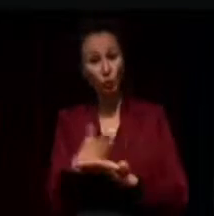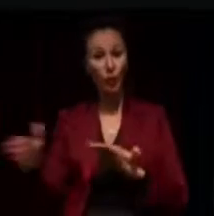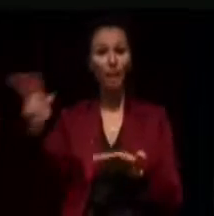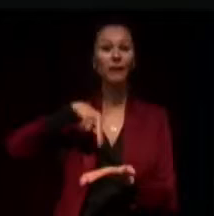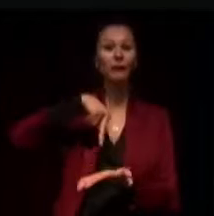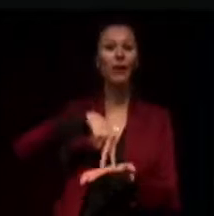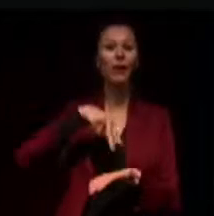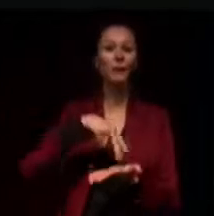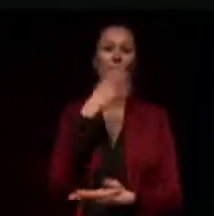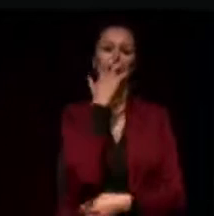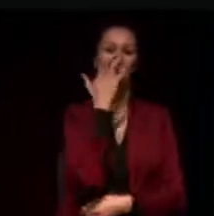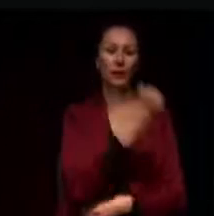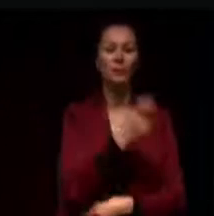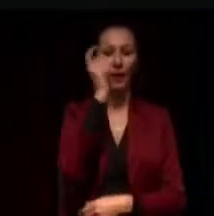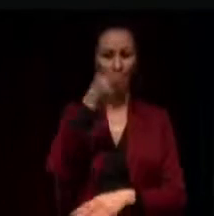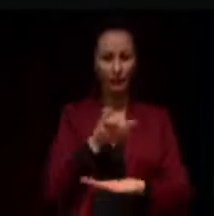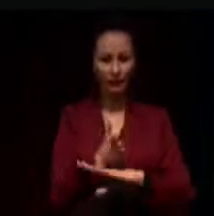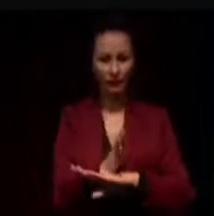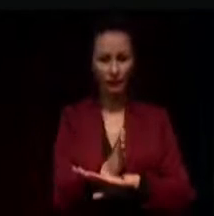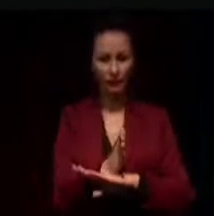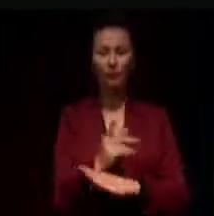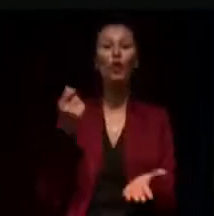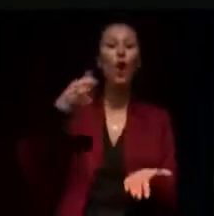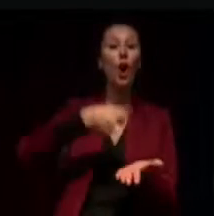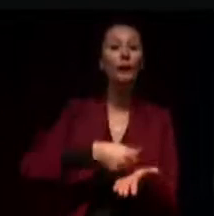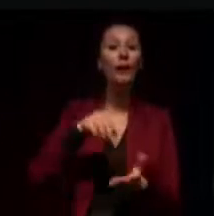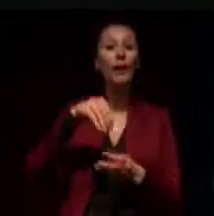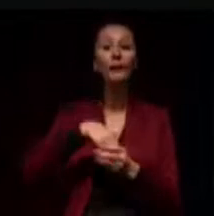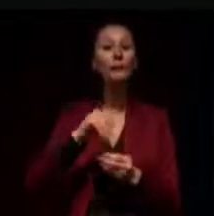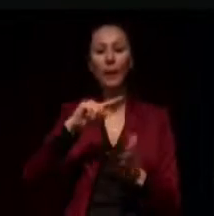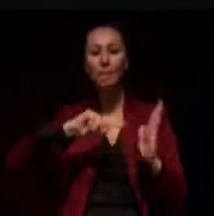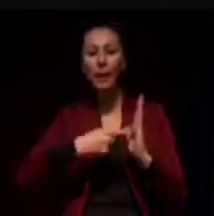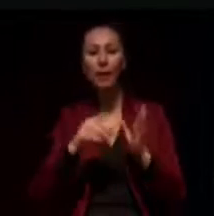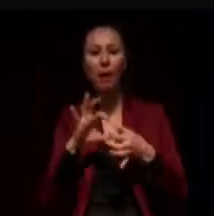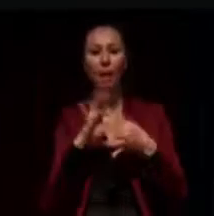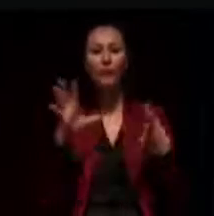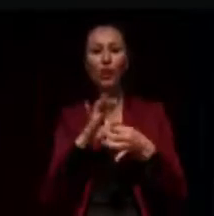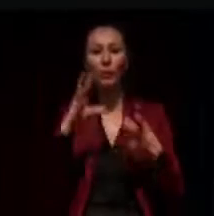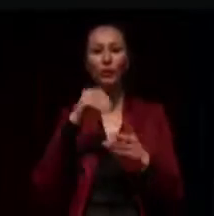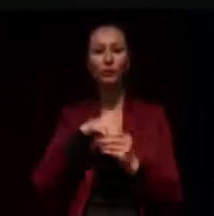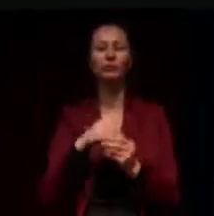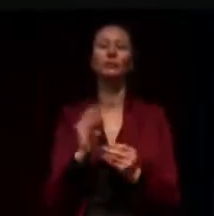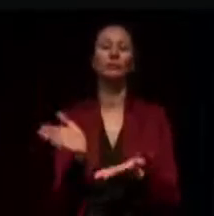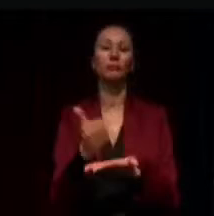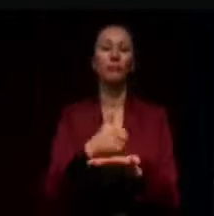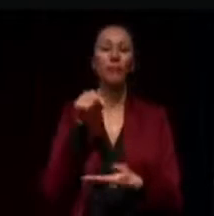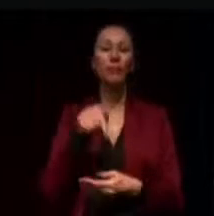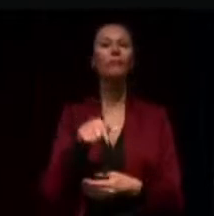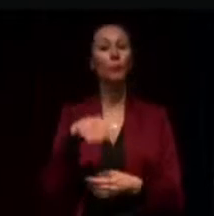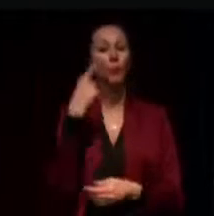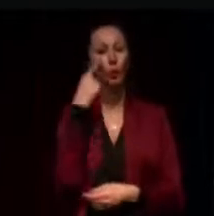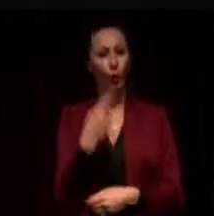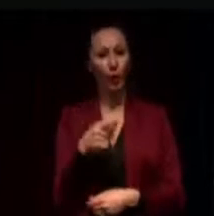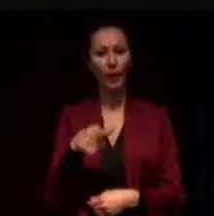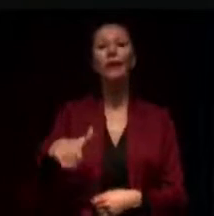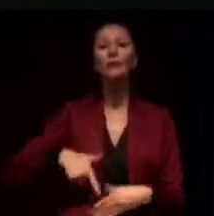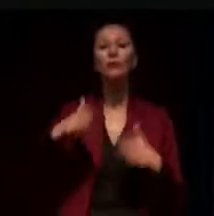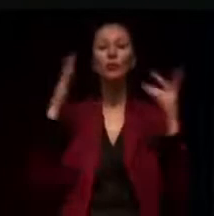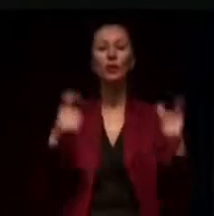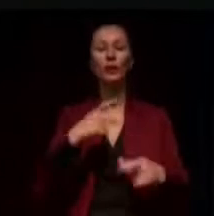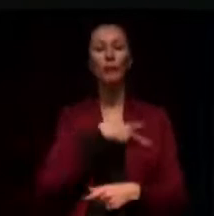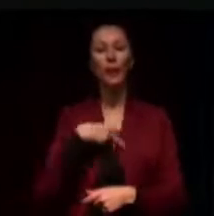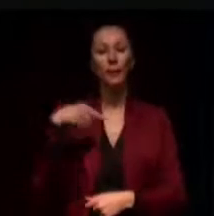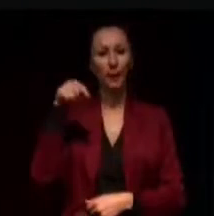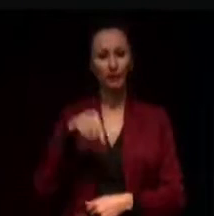Sürdürülebilir kalkınmayı sağlamak esas ödeneklerde belirli amaçlar için tahsis edilmiştir. Buna göre İzmir